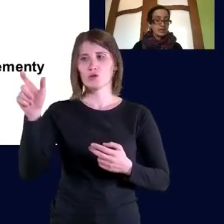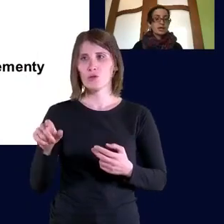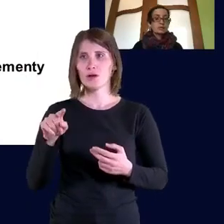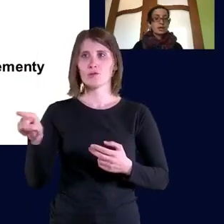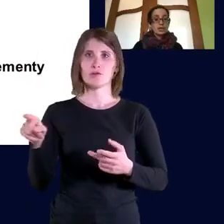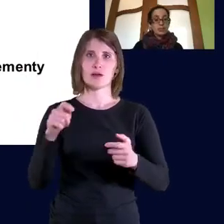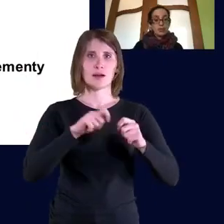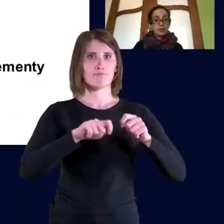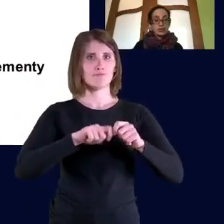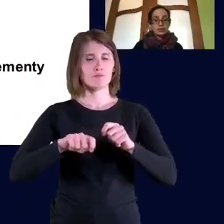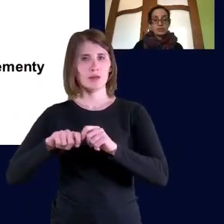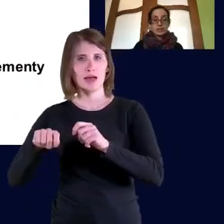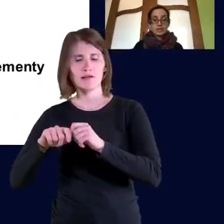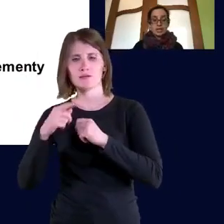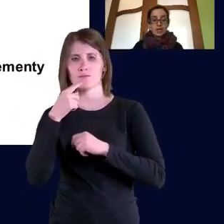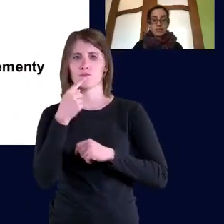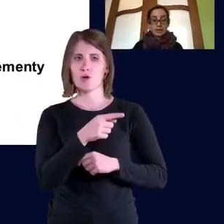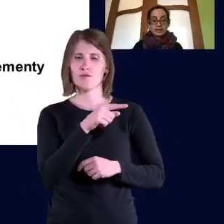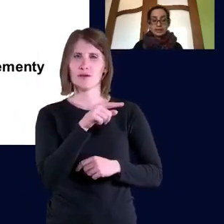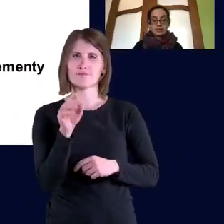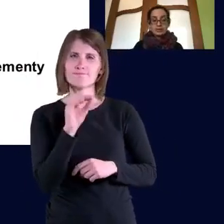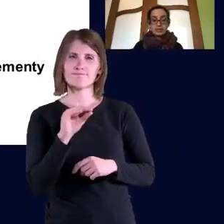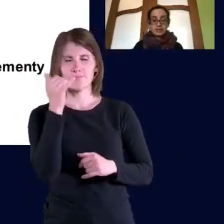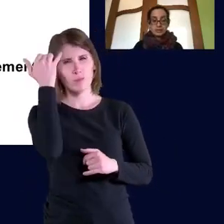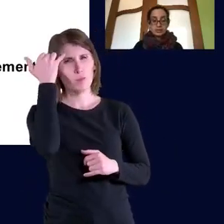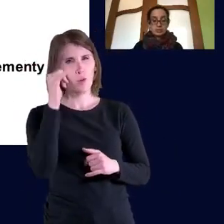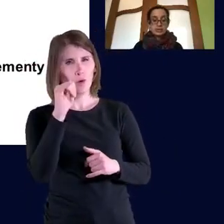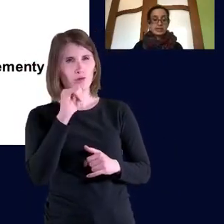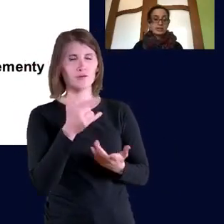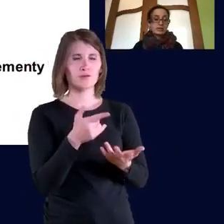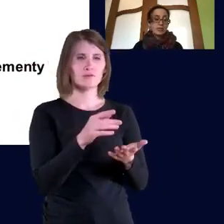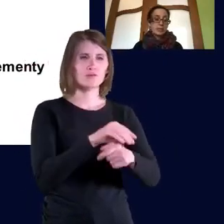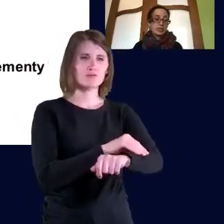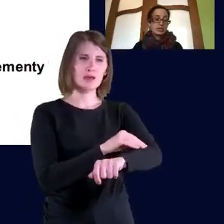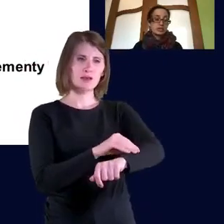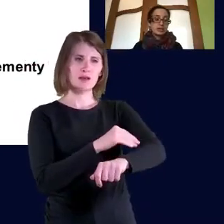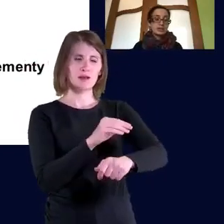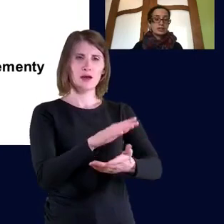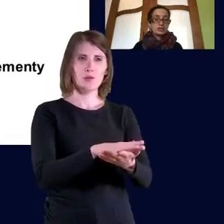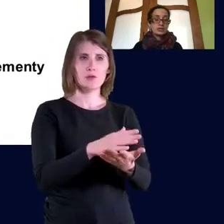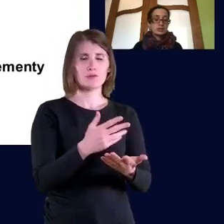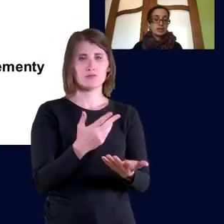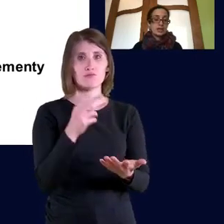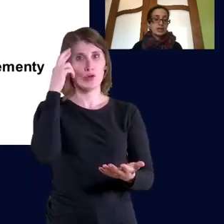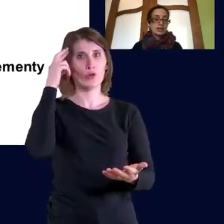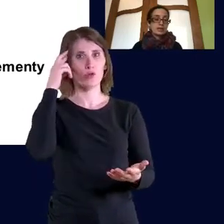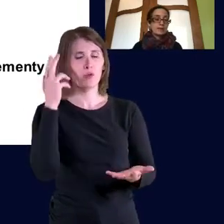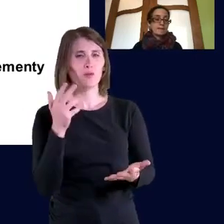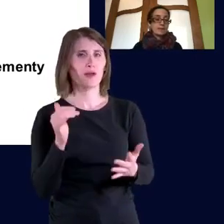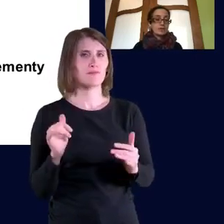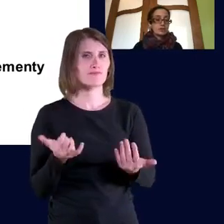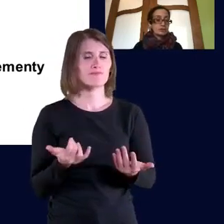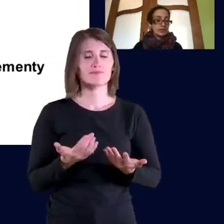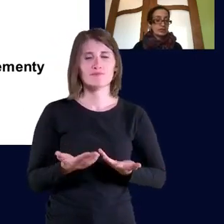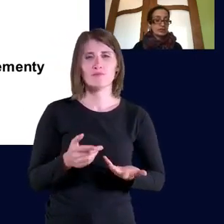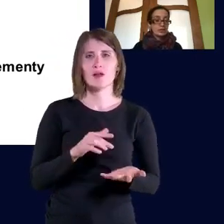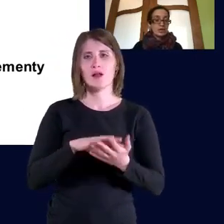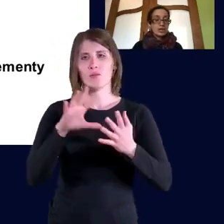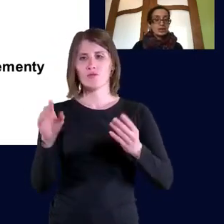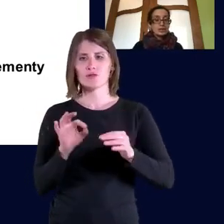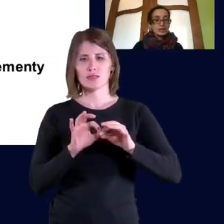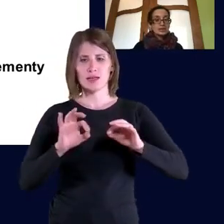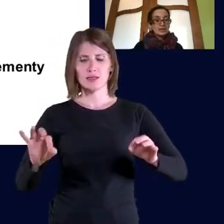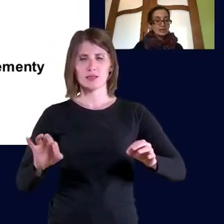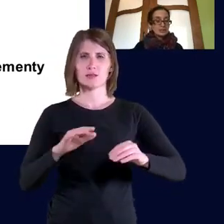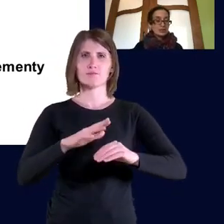która sprawdza która nam powie czy są jakieś błędy czy wszystkie tekstury są czytelne czy wszystkie czy Wszystkie